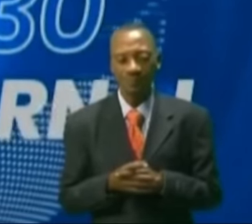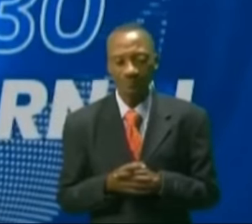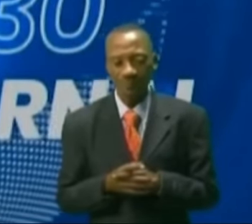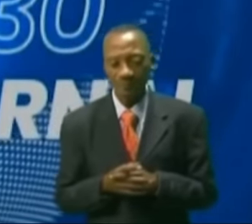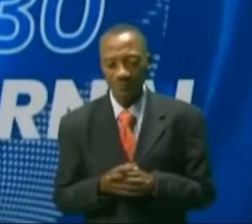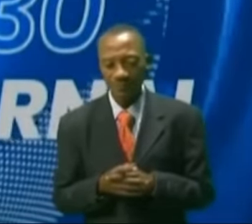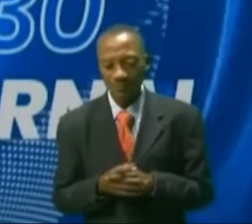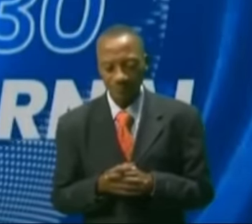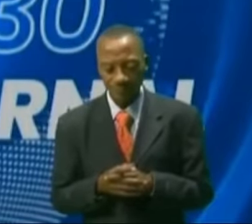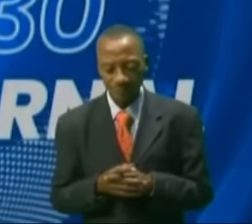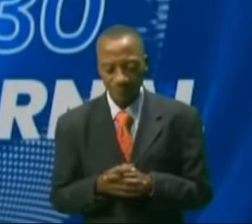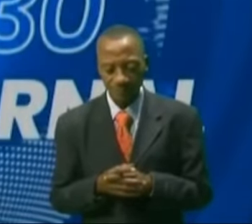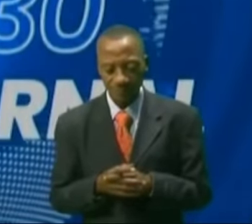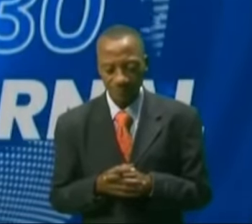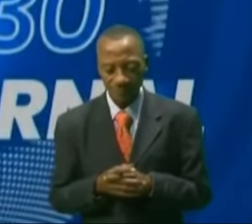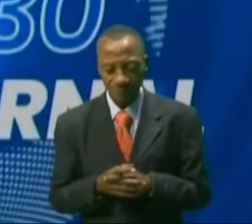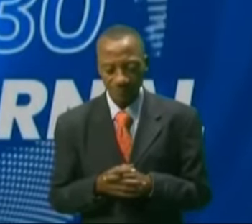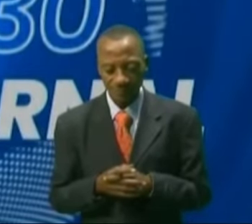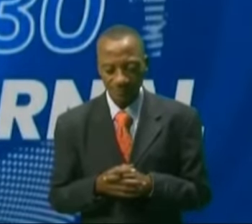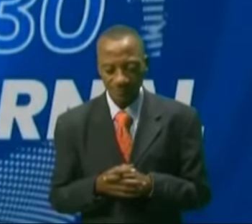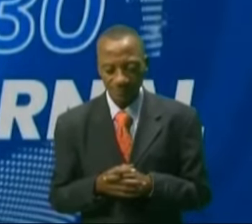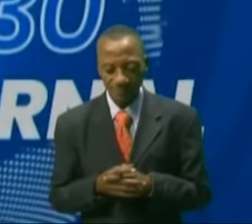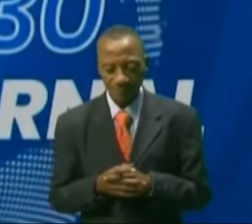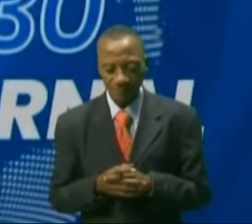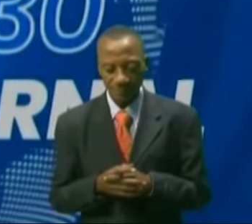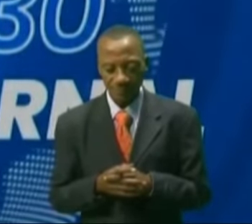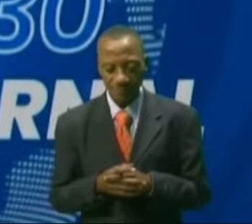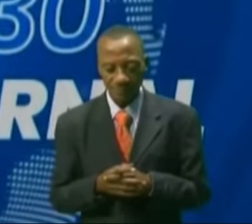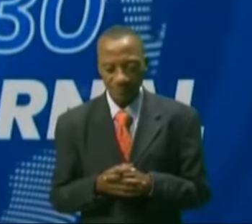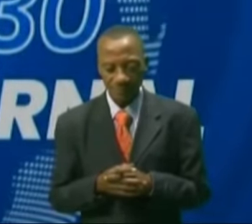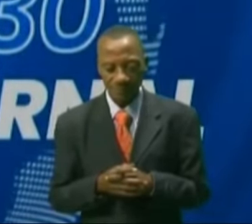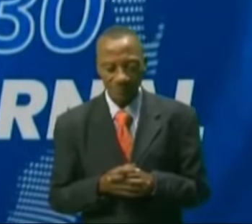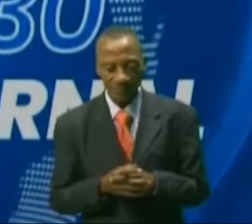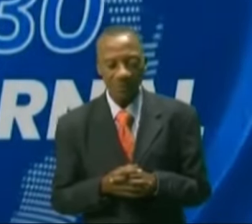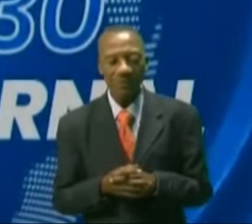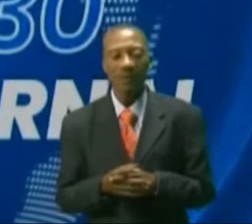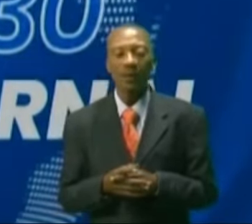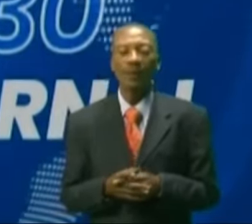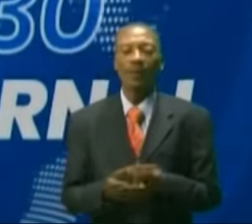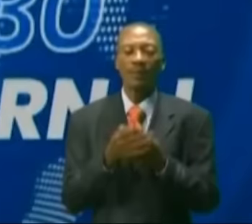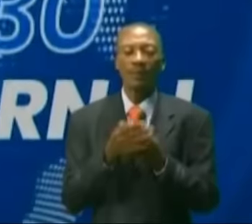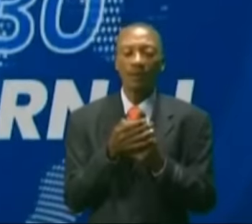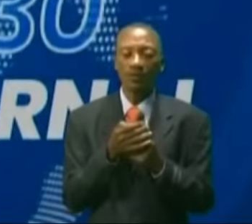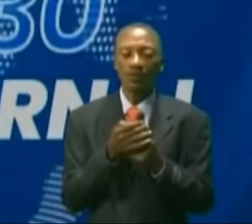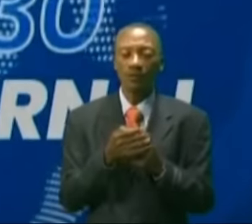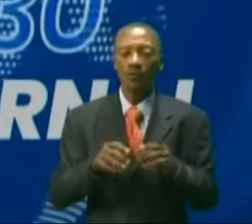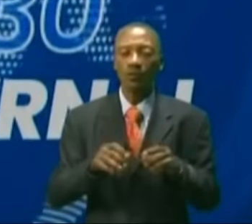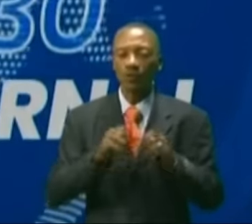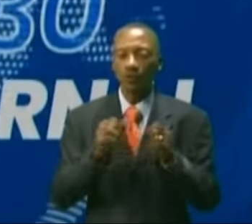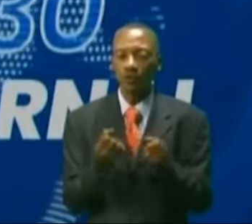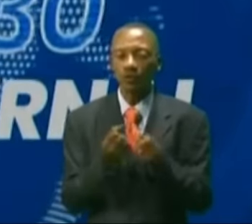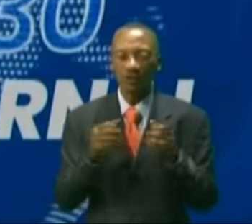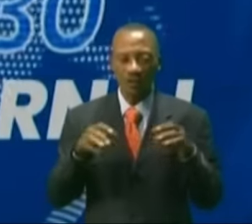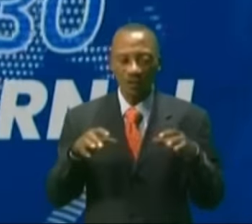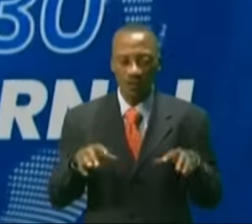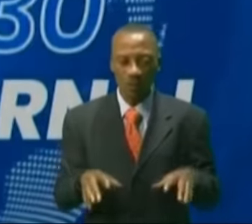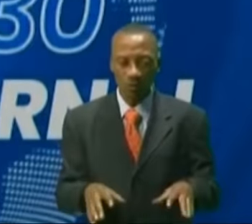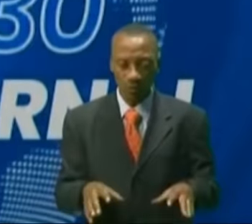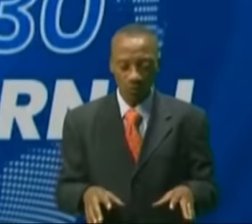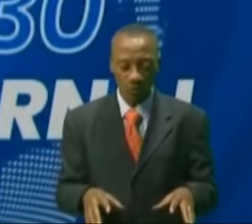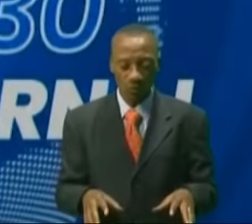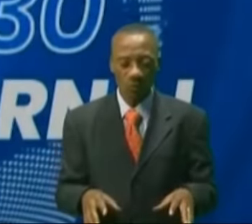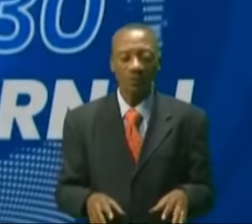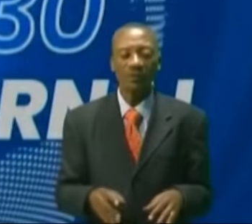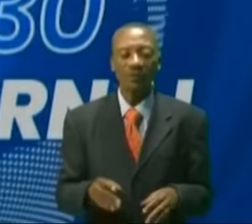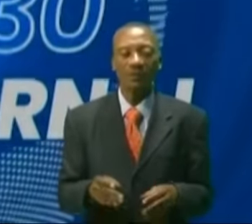Bientôt, la République démocratique du Congo sera dotée de l'Observatoire international de la Rumba. La ministre de la Culture a discuté